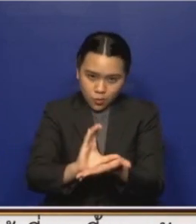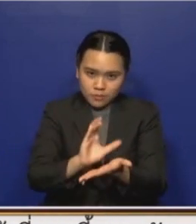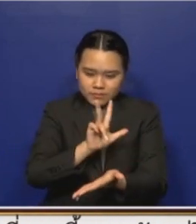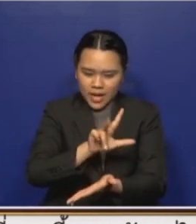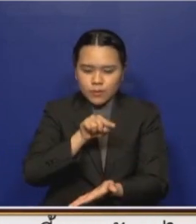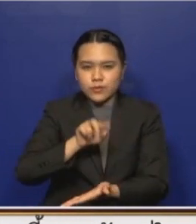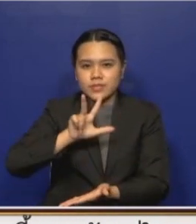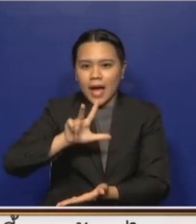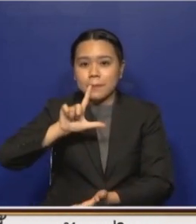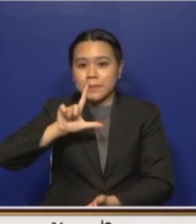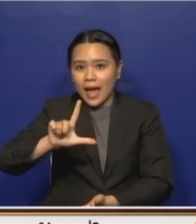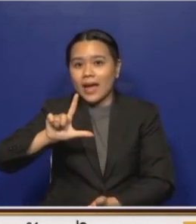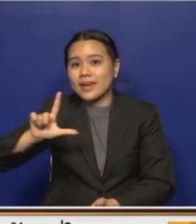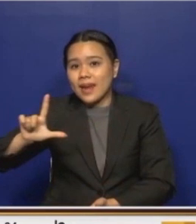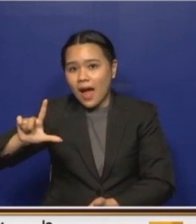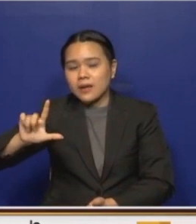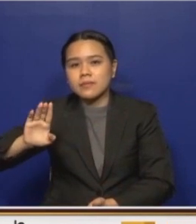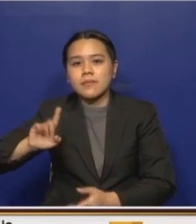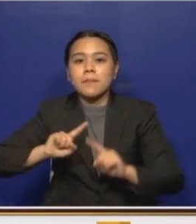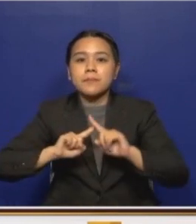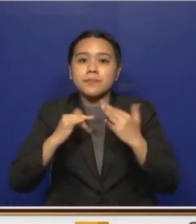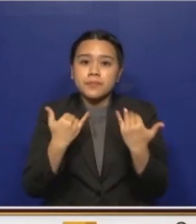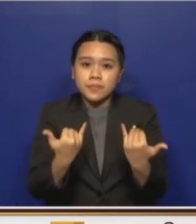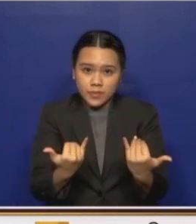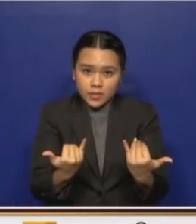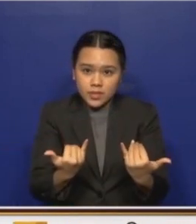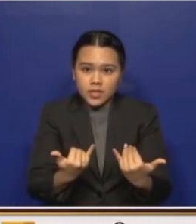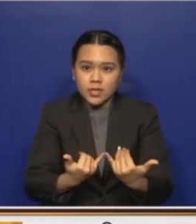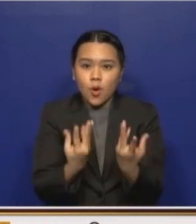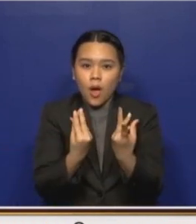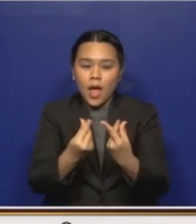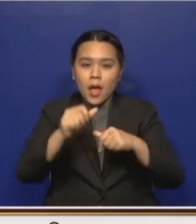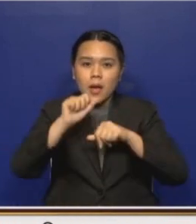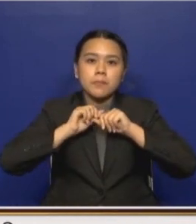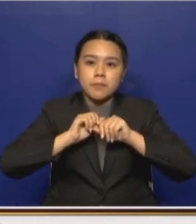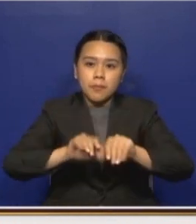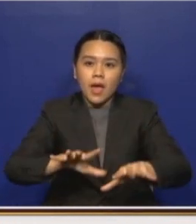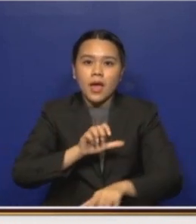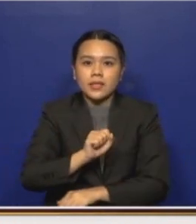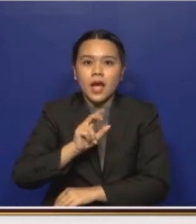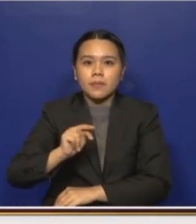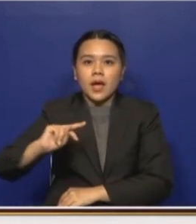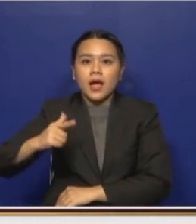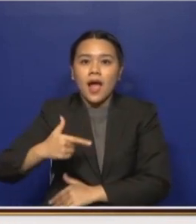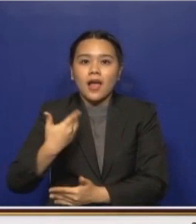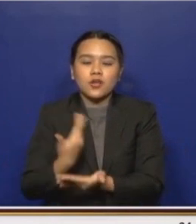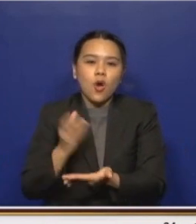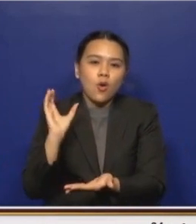ที่ 6.09 แสนล้านนะคำถามฮะรายได้ที่จะจัดเก็บ